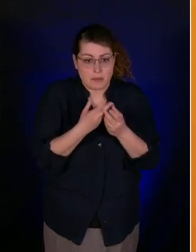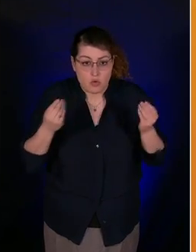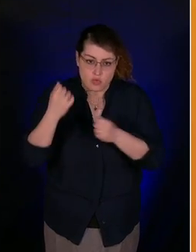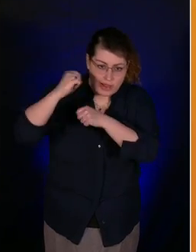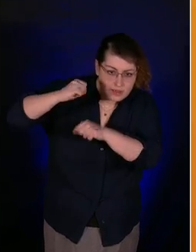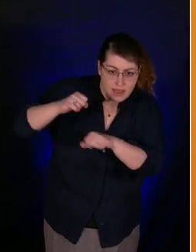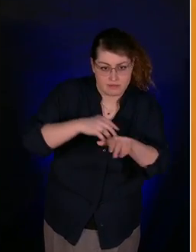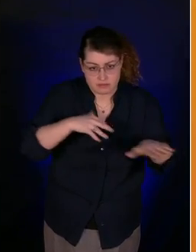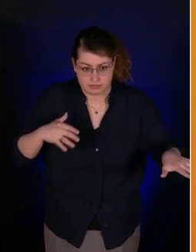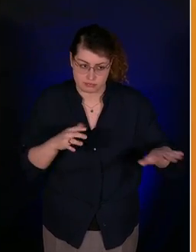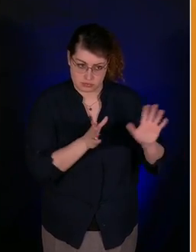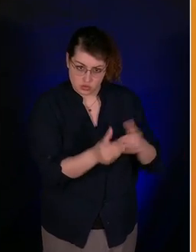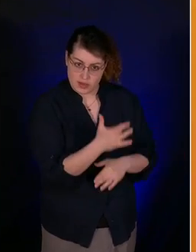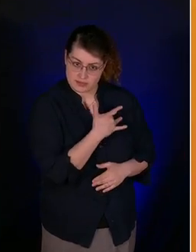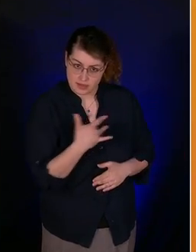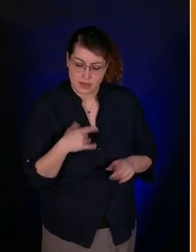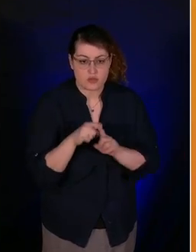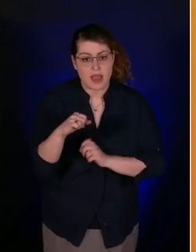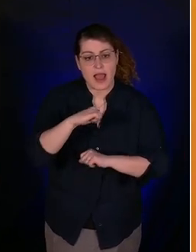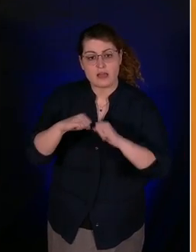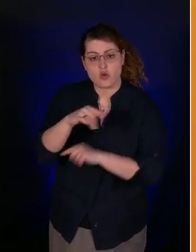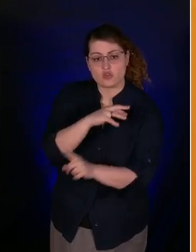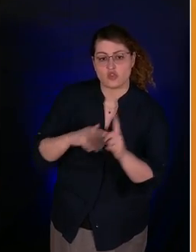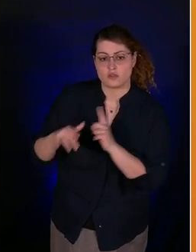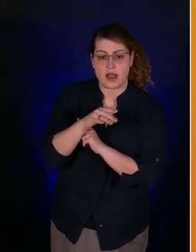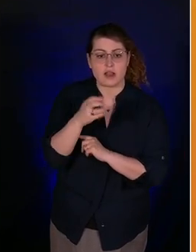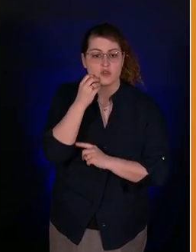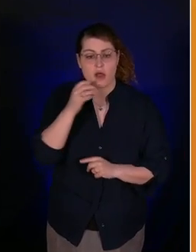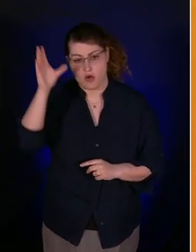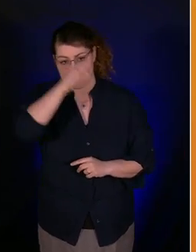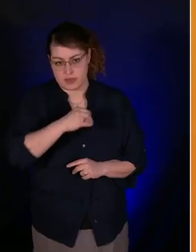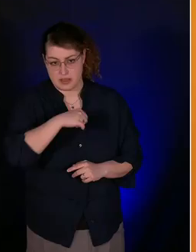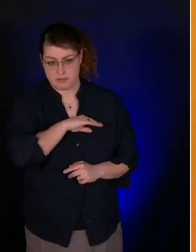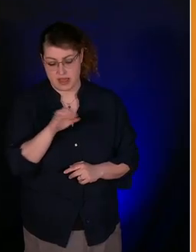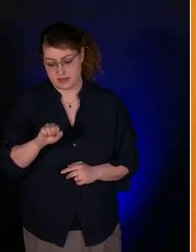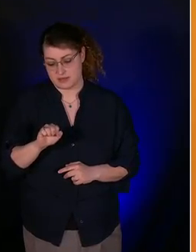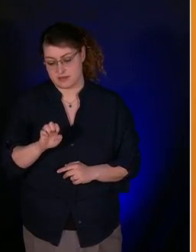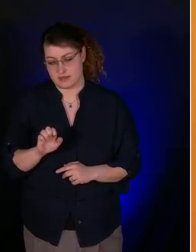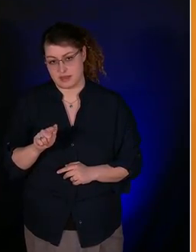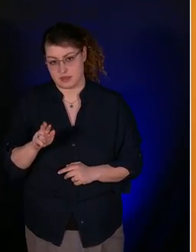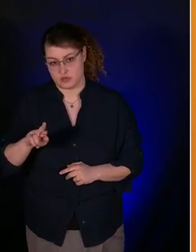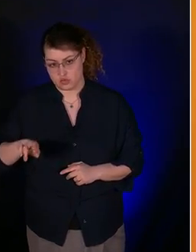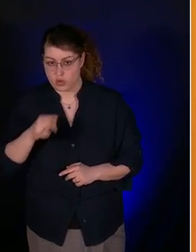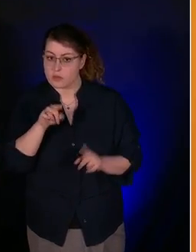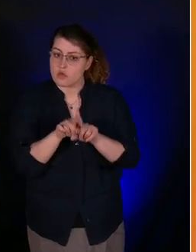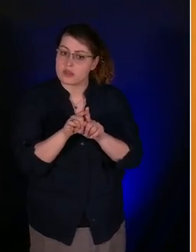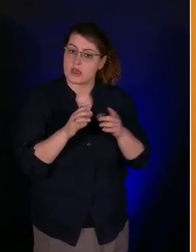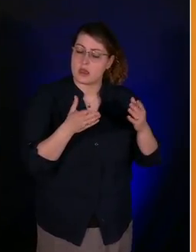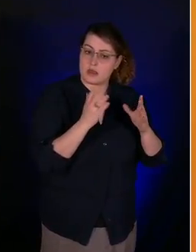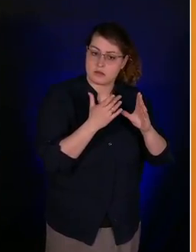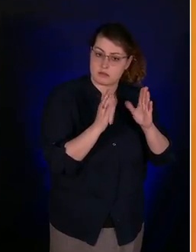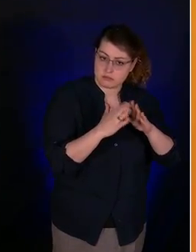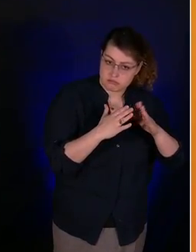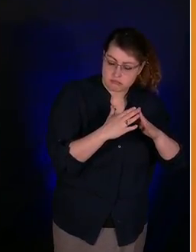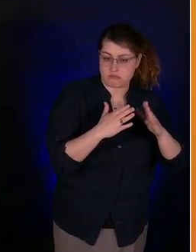de la santé et de l'action sociale, oubliées du Ségur, les suspensions injustes des collègues, les fermetures de maternité et j'en